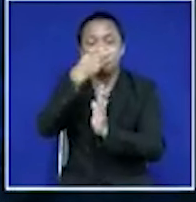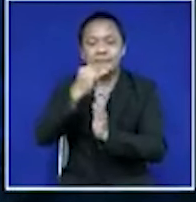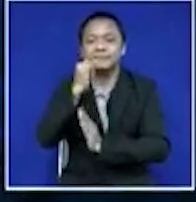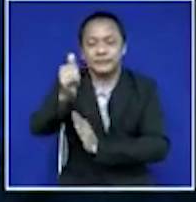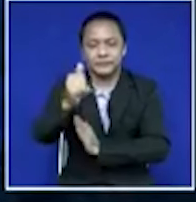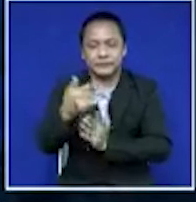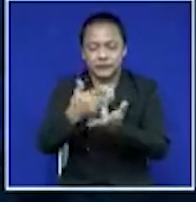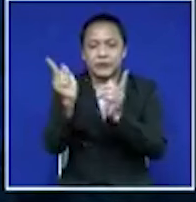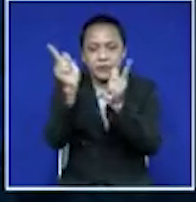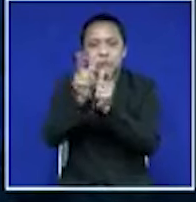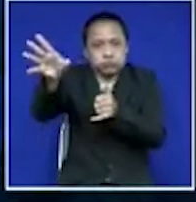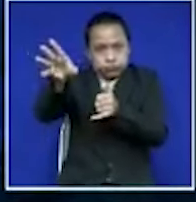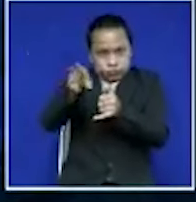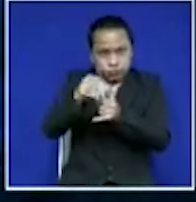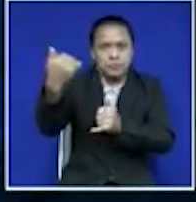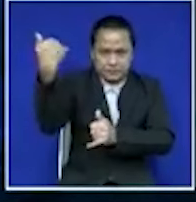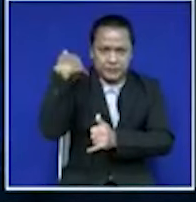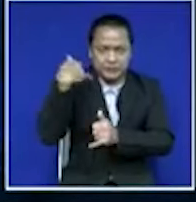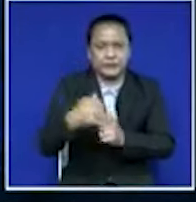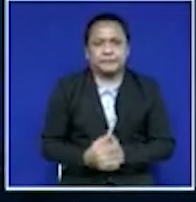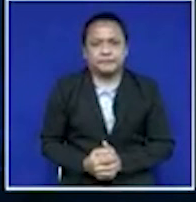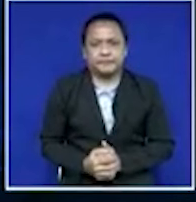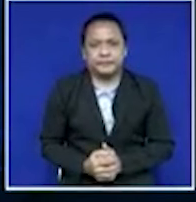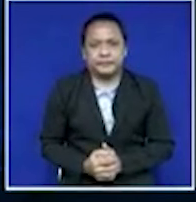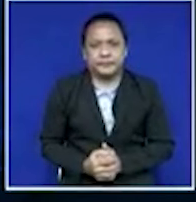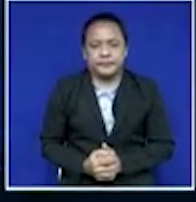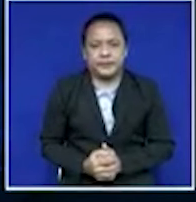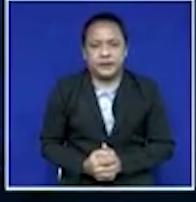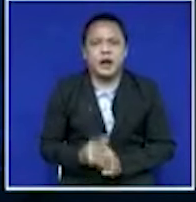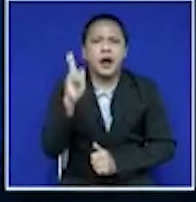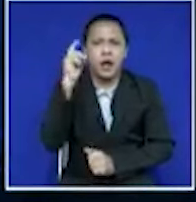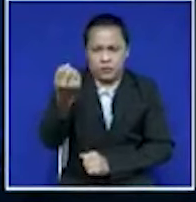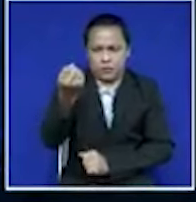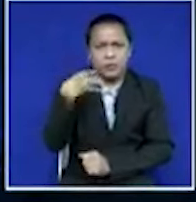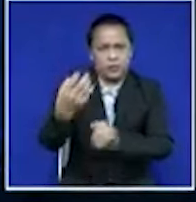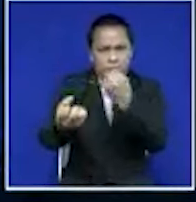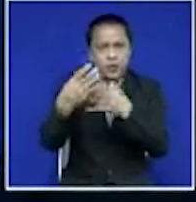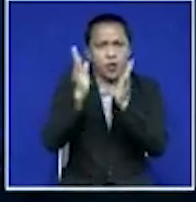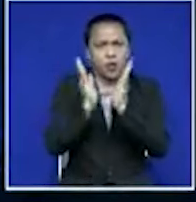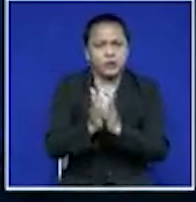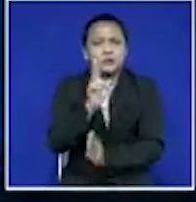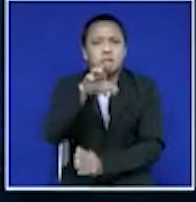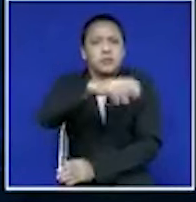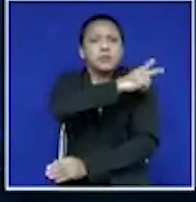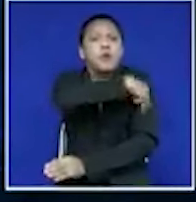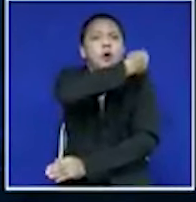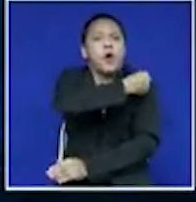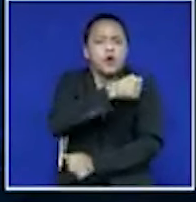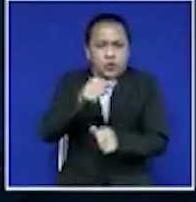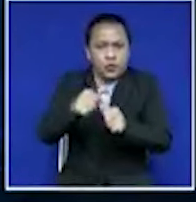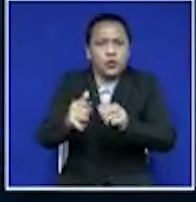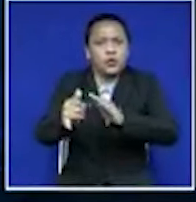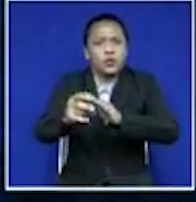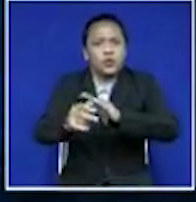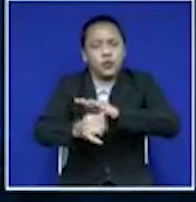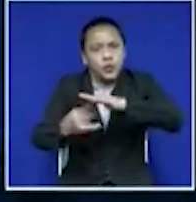าชื่นก็ผลพบเชื้ออันนี้ก็ออกมารายงานในครั้งนี้มีตามข่าวบอกว่ามีบุคลากรทางการแพทย์อยู่ในทางโรงพ